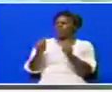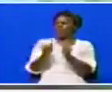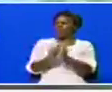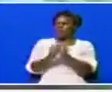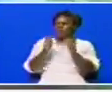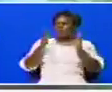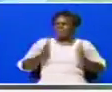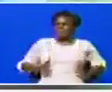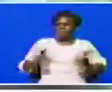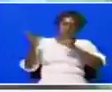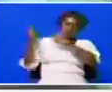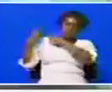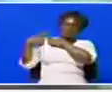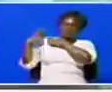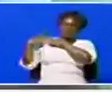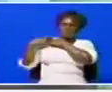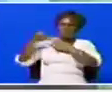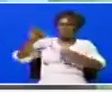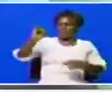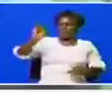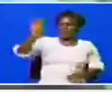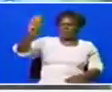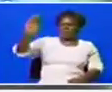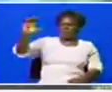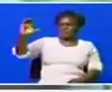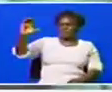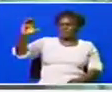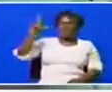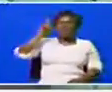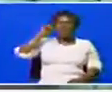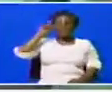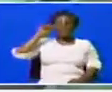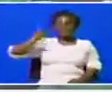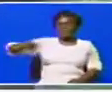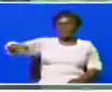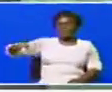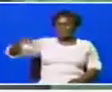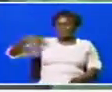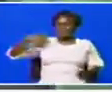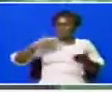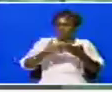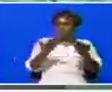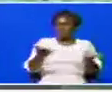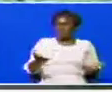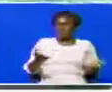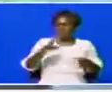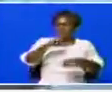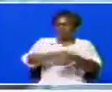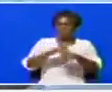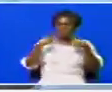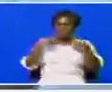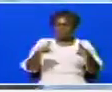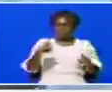msimamizi mkuu wa tume hiyo ya IBC katika kaunti ya Mombasa ambaye alisema kwamba hadi sasa mpata matokeo ya maeneo